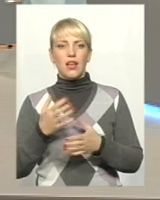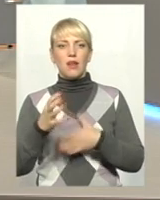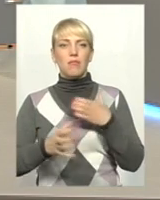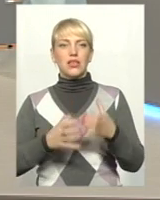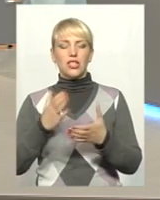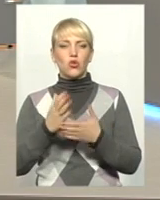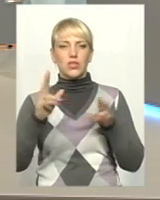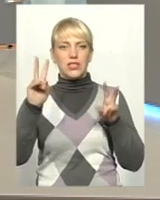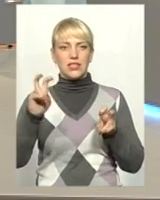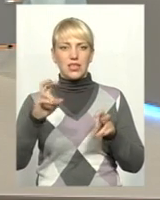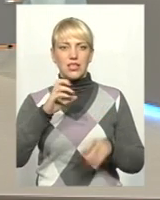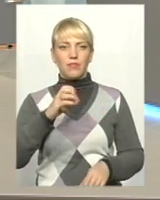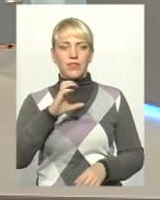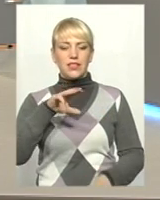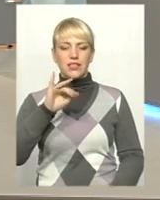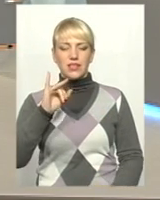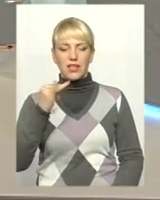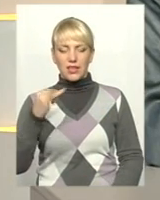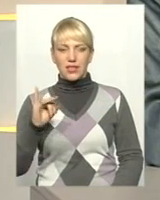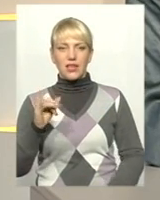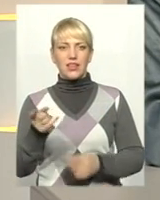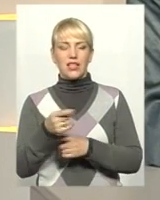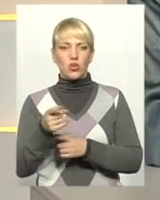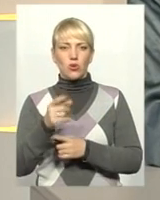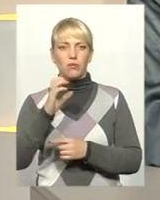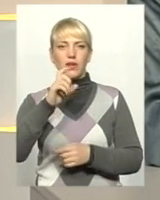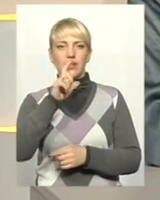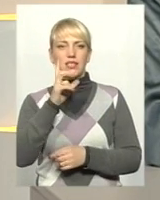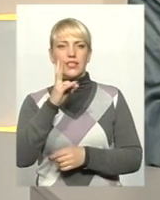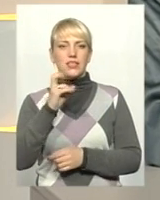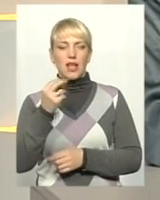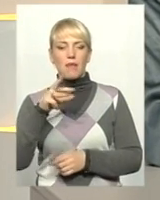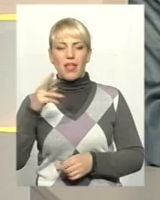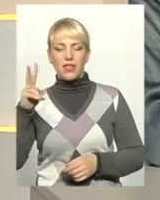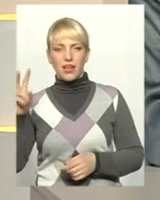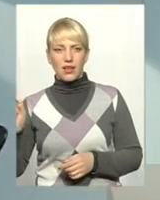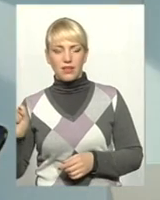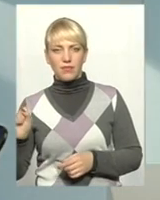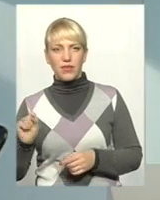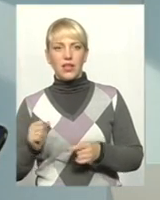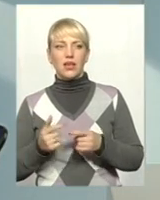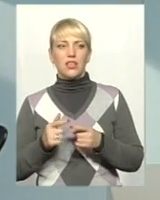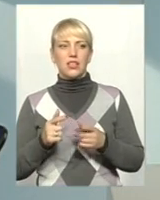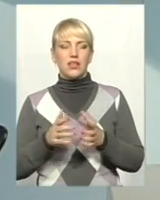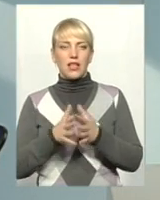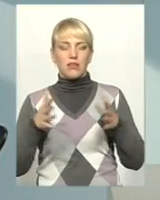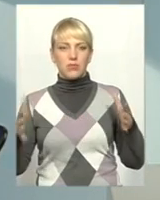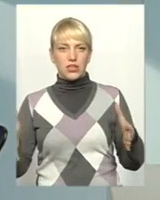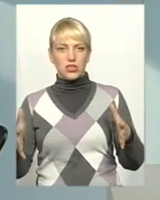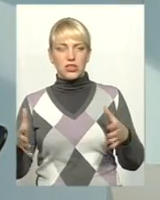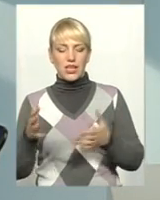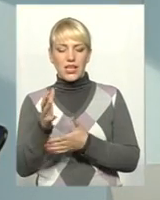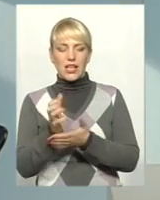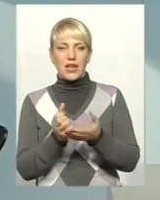має стрій Тернопіль-Кирилів-Знам'янка, яку ми називаємо там Тернопіль-Хмельницький-Волочиськ. Звичайно, найбільший